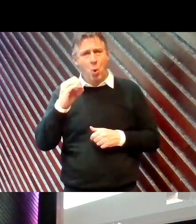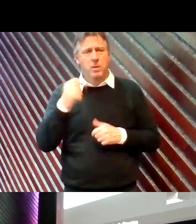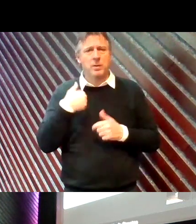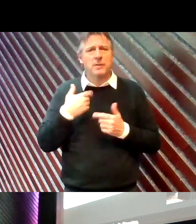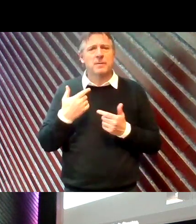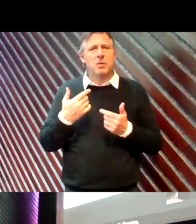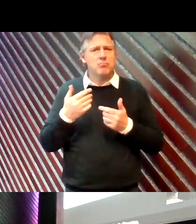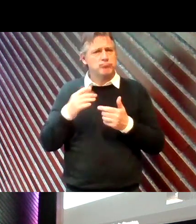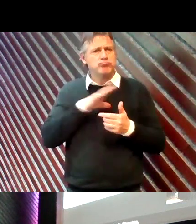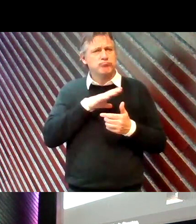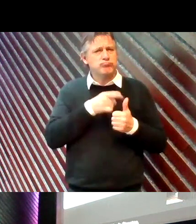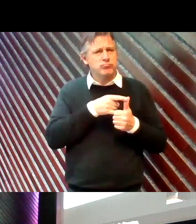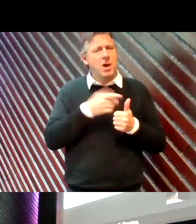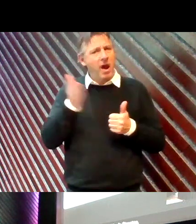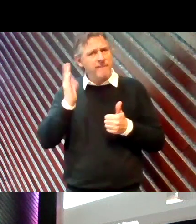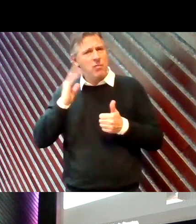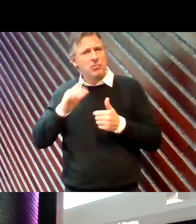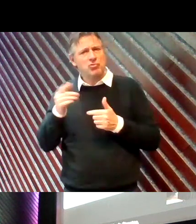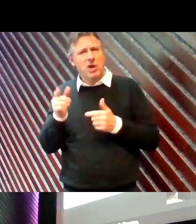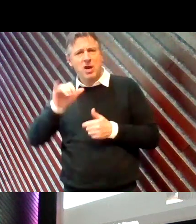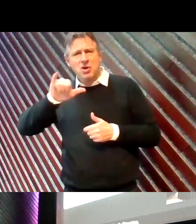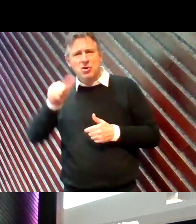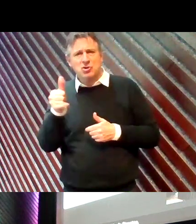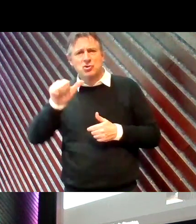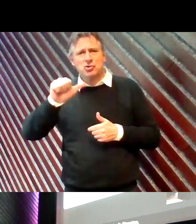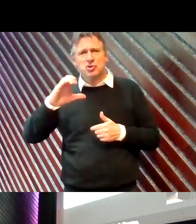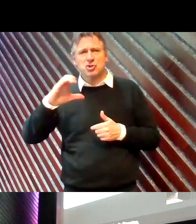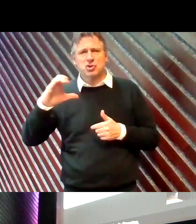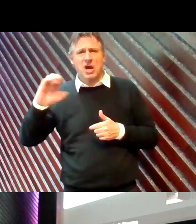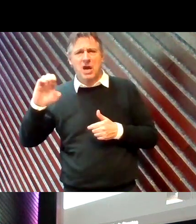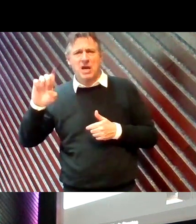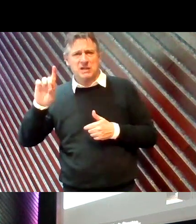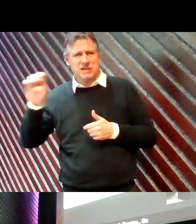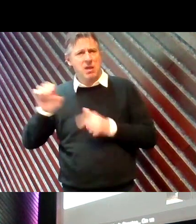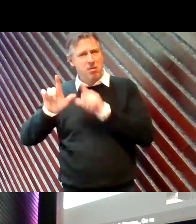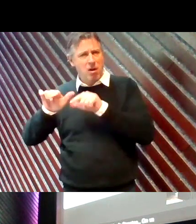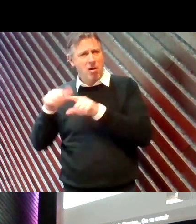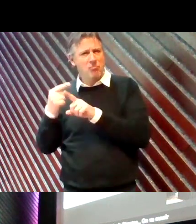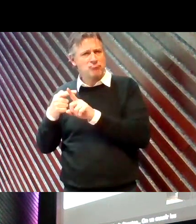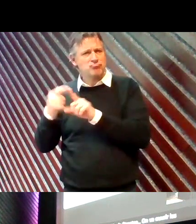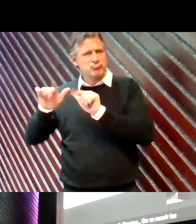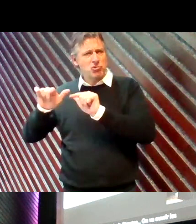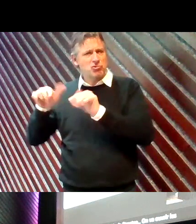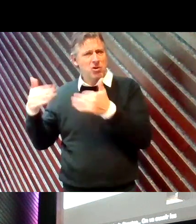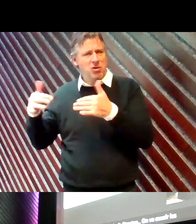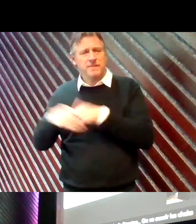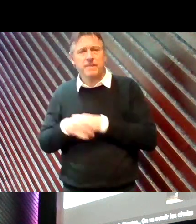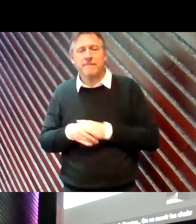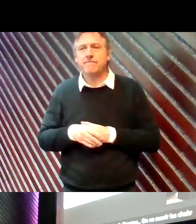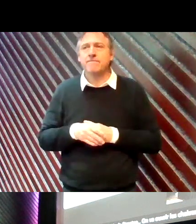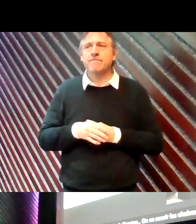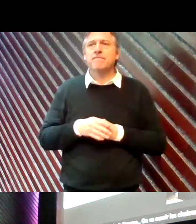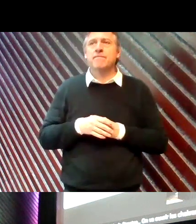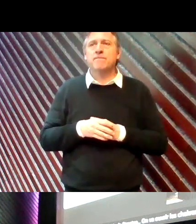Jacques c'est donné un bel exemple là on va se poser on va ouvrir les horizons on va ouvrir les chakras on va peut-être travailler sur un gros potentiel qui